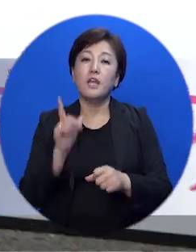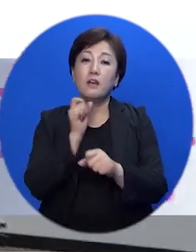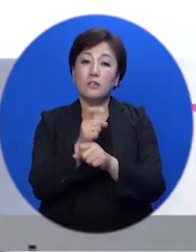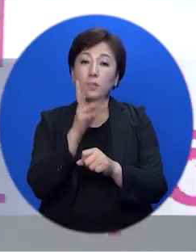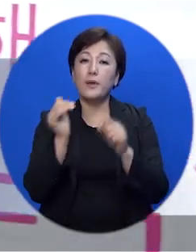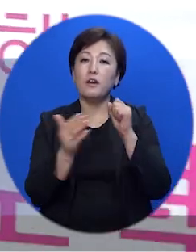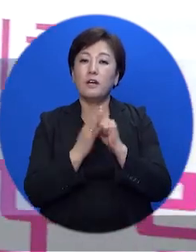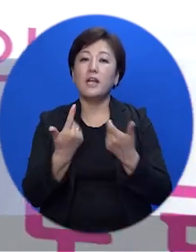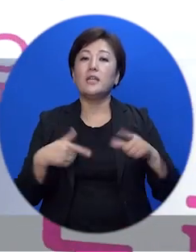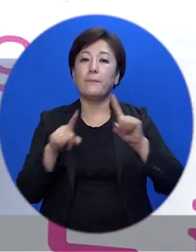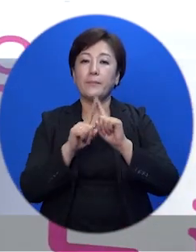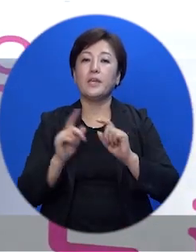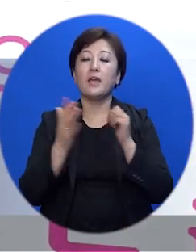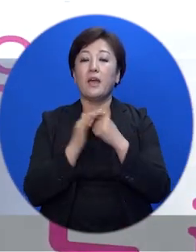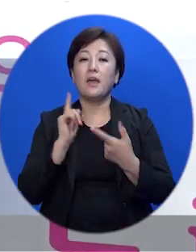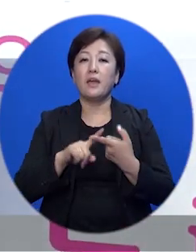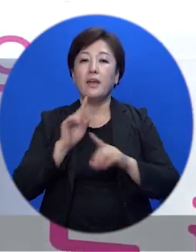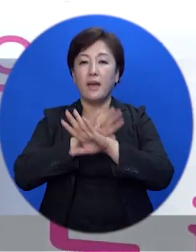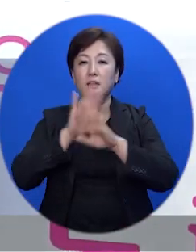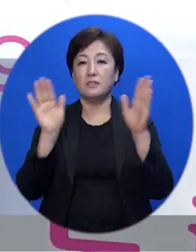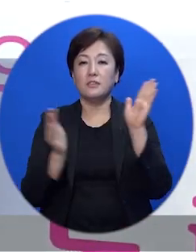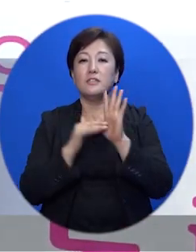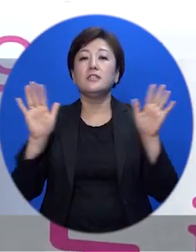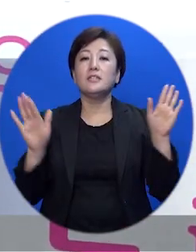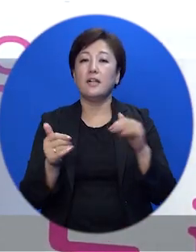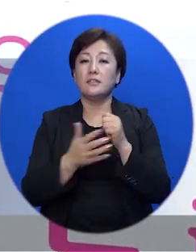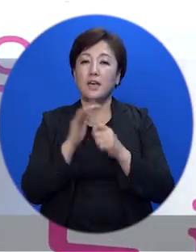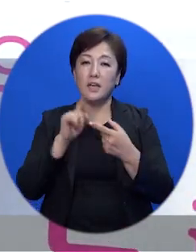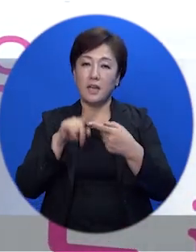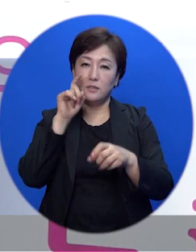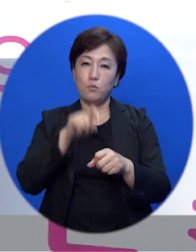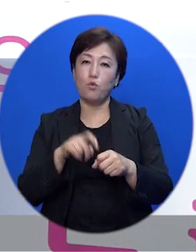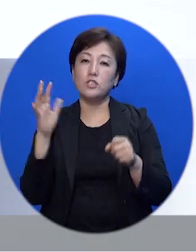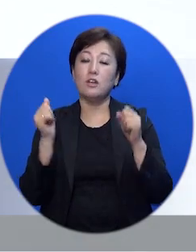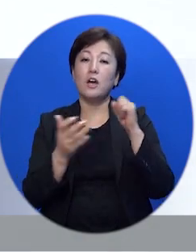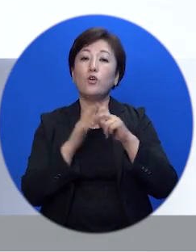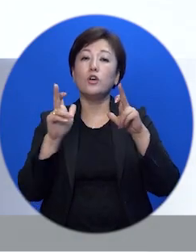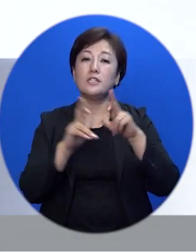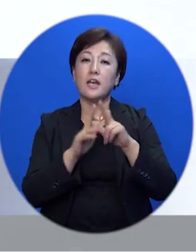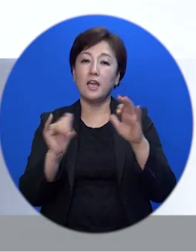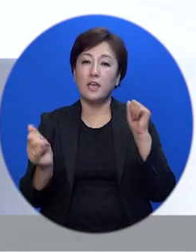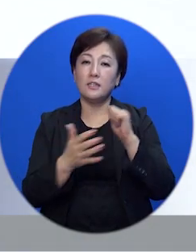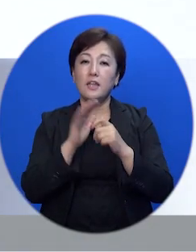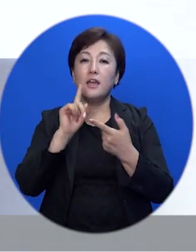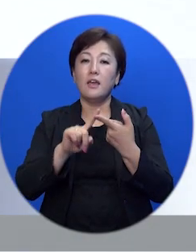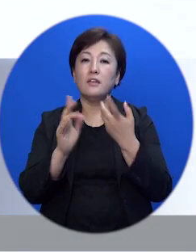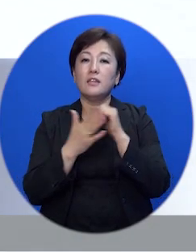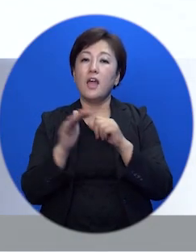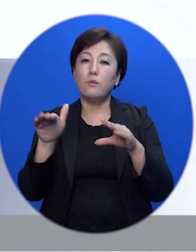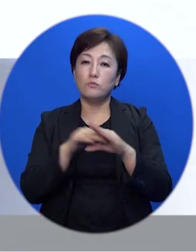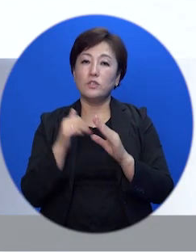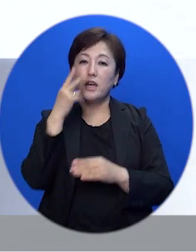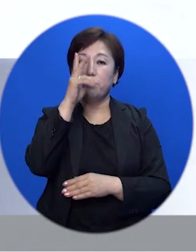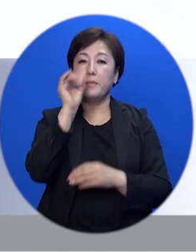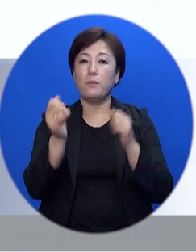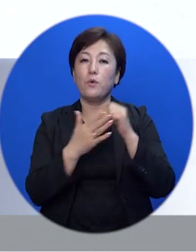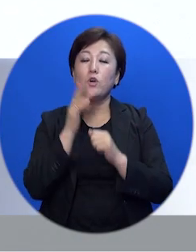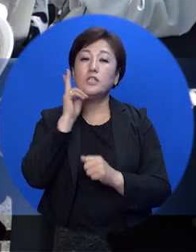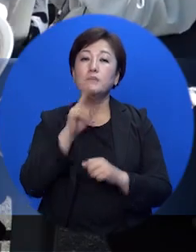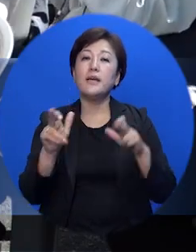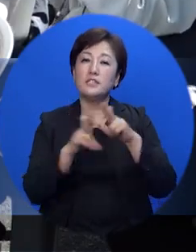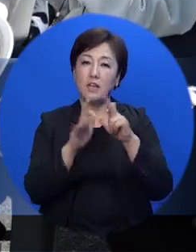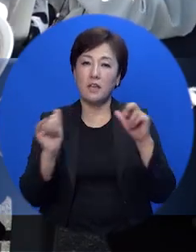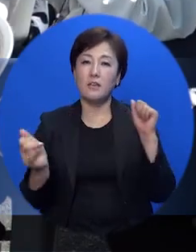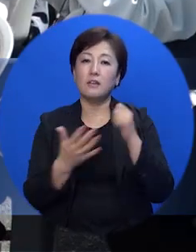특별한 동행 함께 하늘을 날다는 올해 처음 진행되는 장애인에 대한 문화 탐방 프로그램으로 중증 장애인과